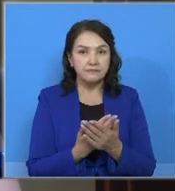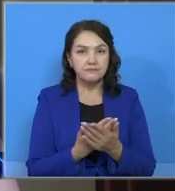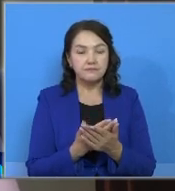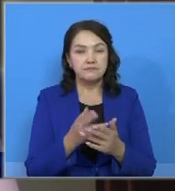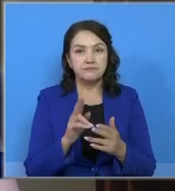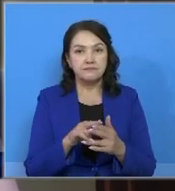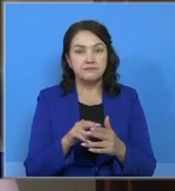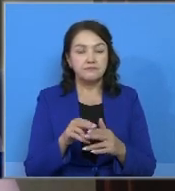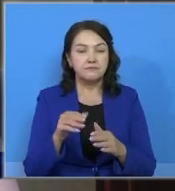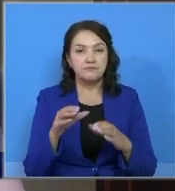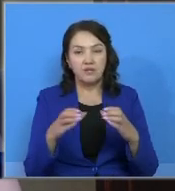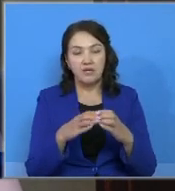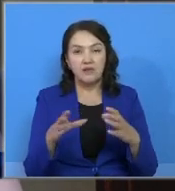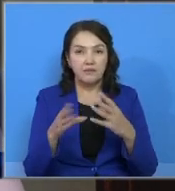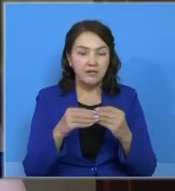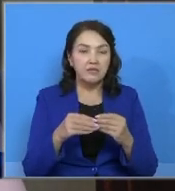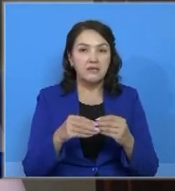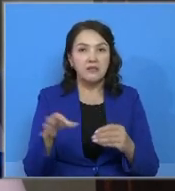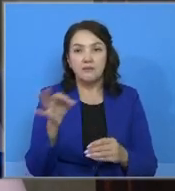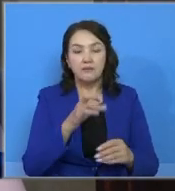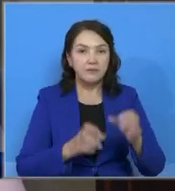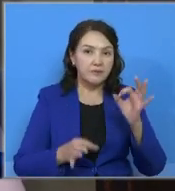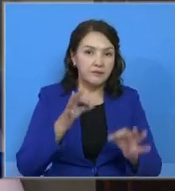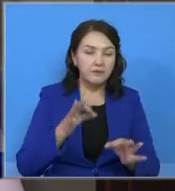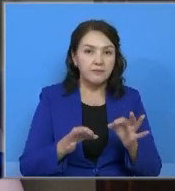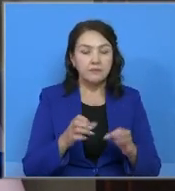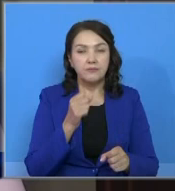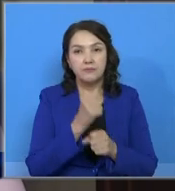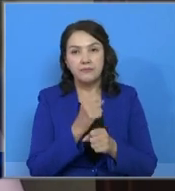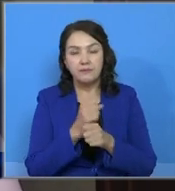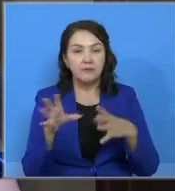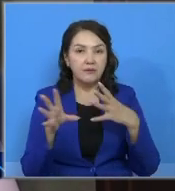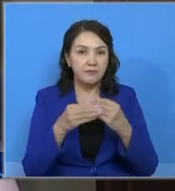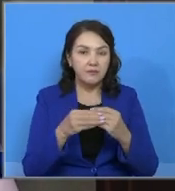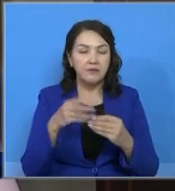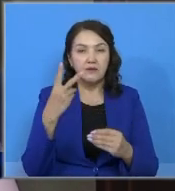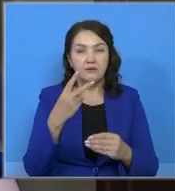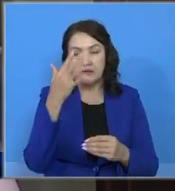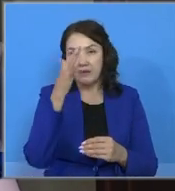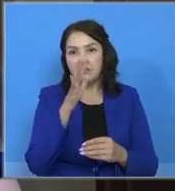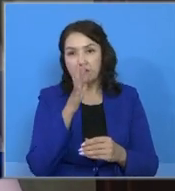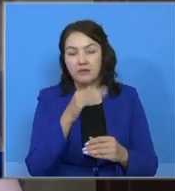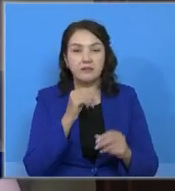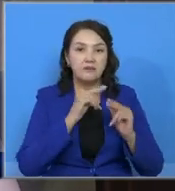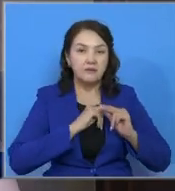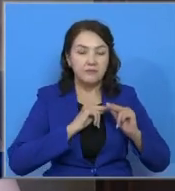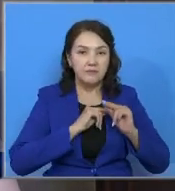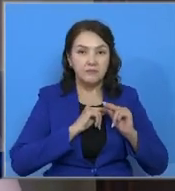части взаимодействия с областным судом работает. Мы уже более 2 лет работаем.